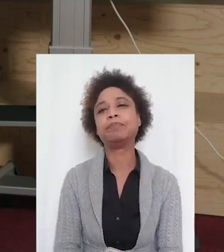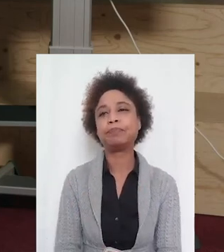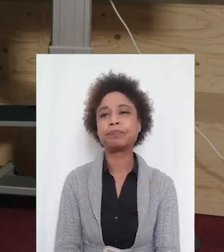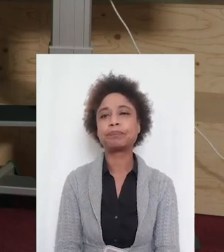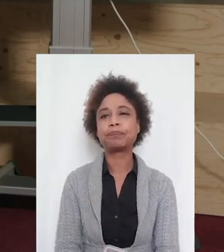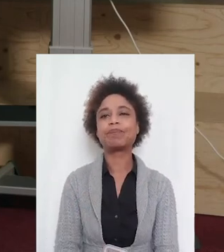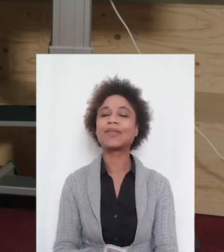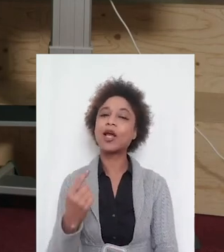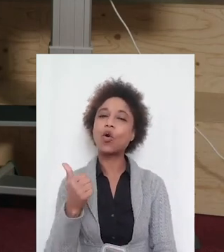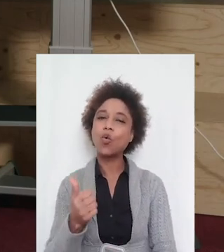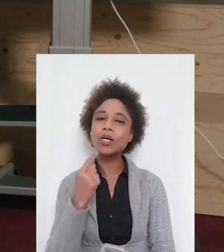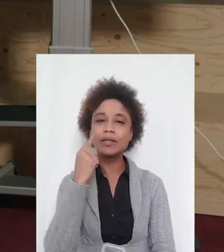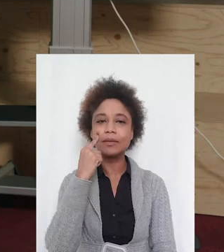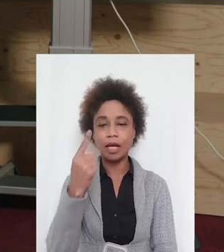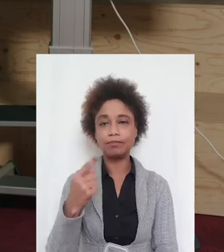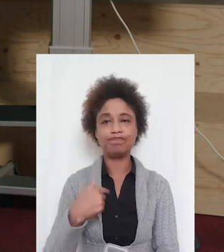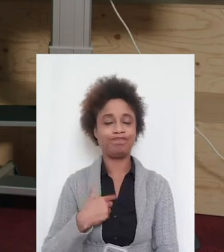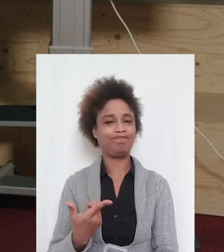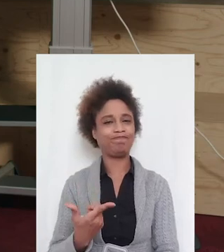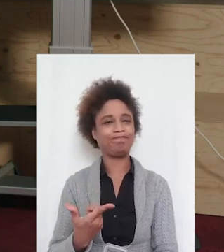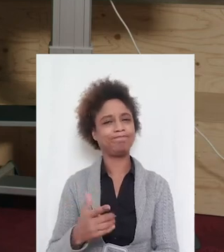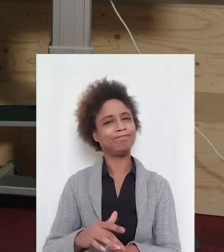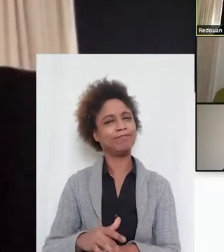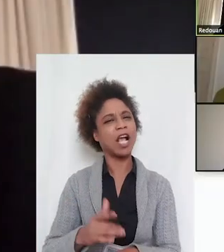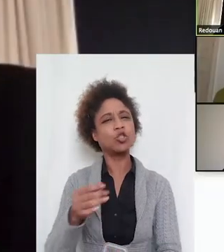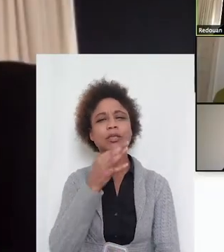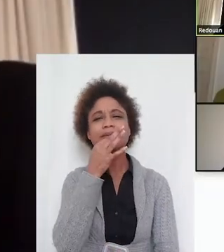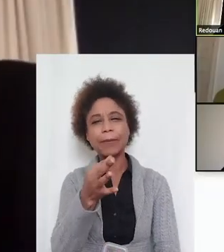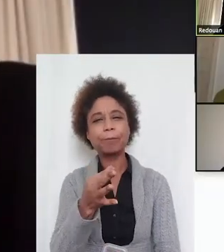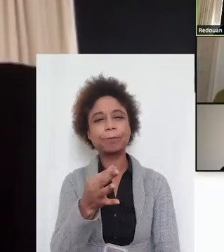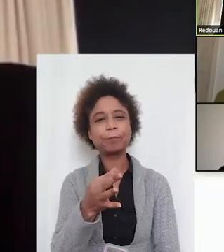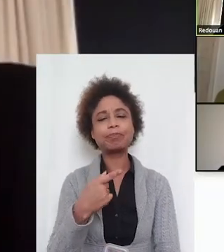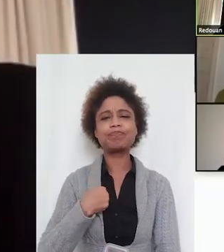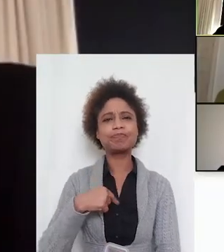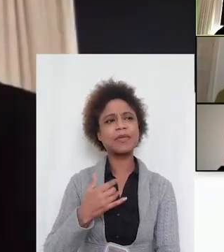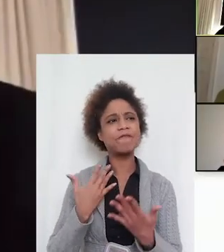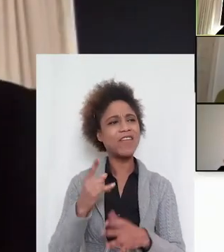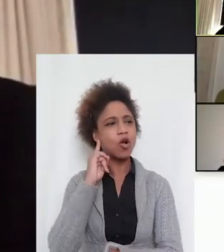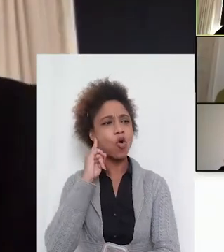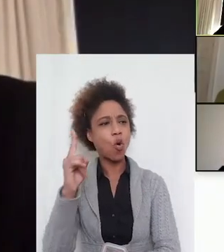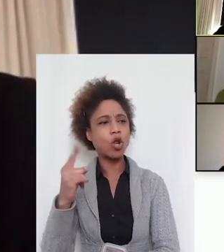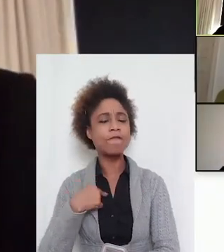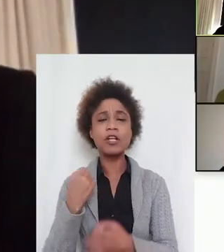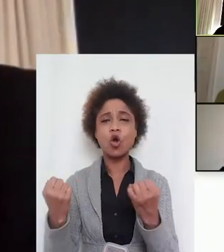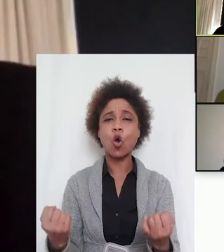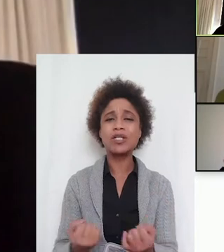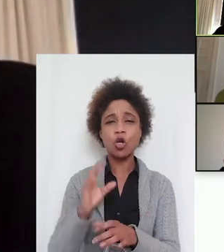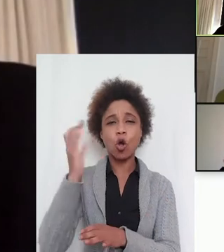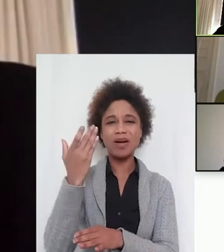Ja, goeiedag. Mijn gouden tip. Ik hoor vaak van organisaties of commerciële